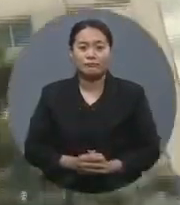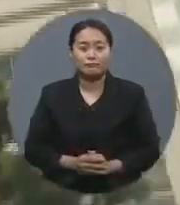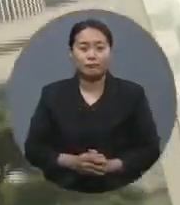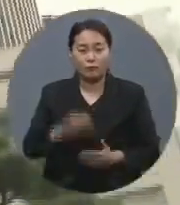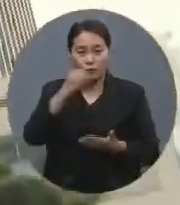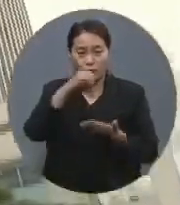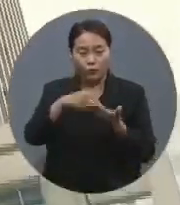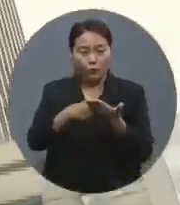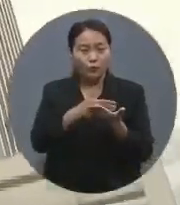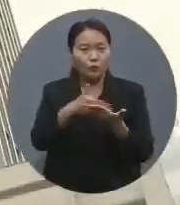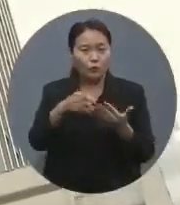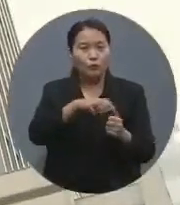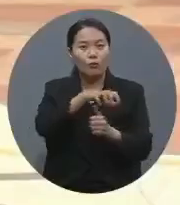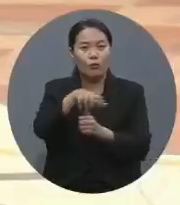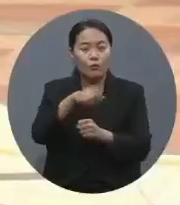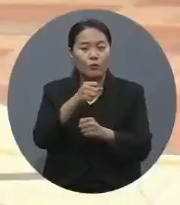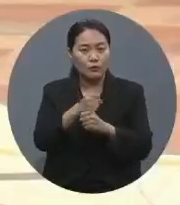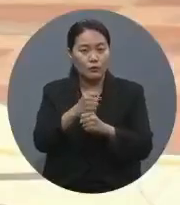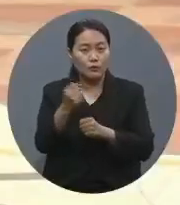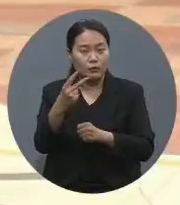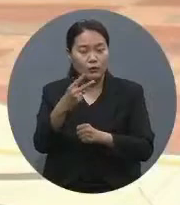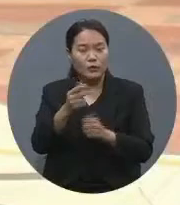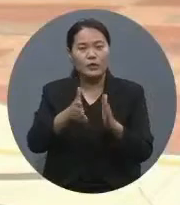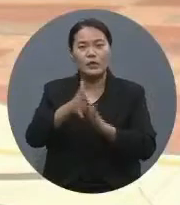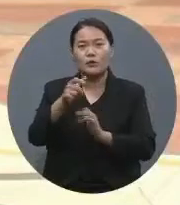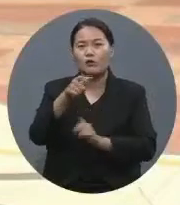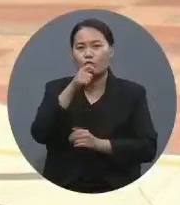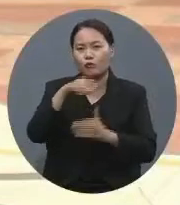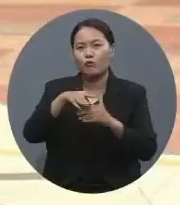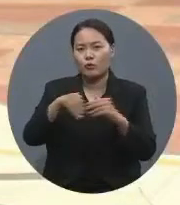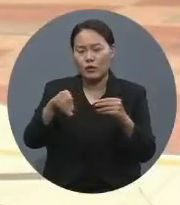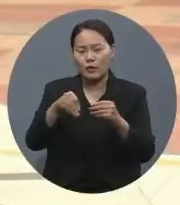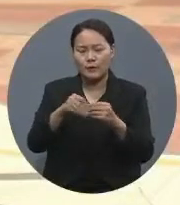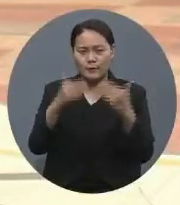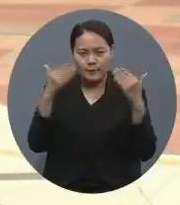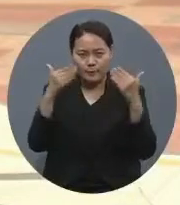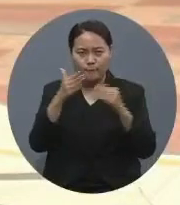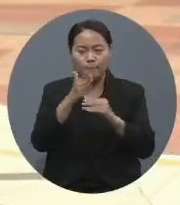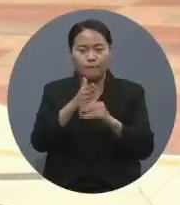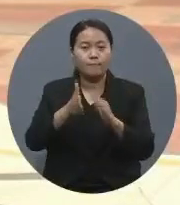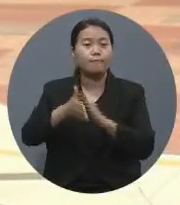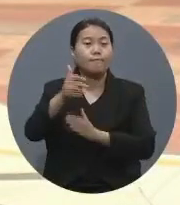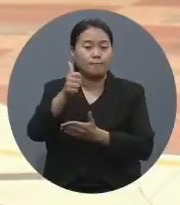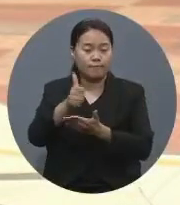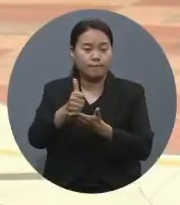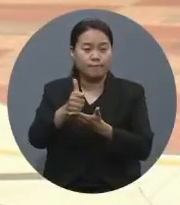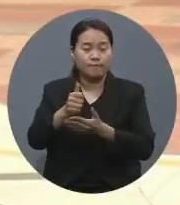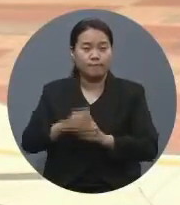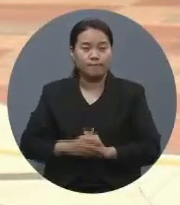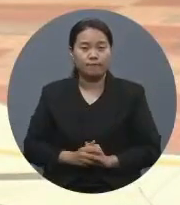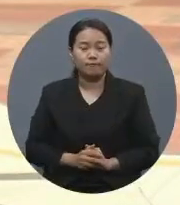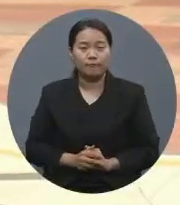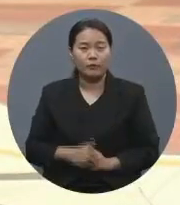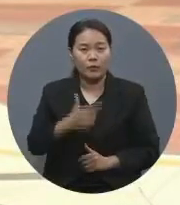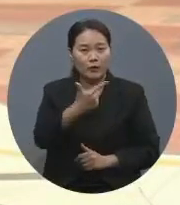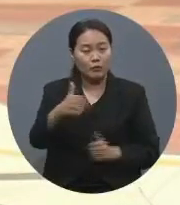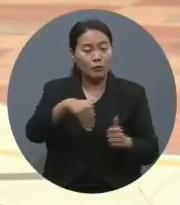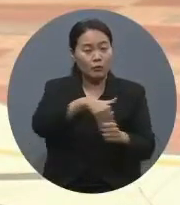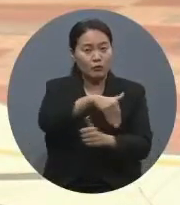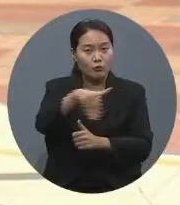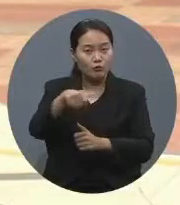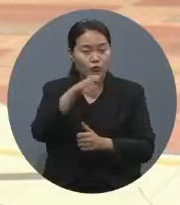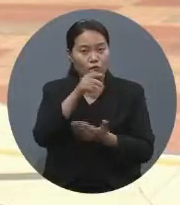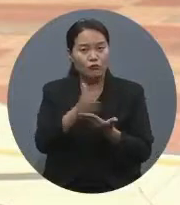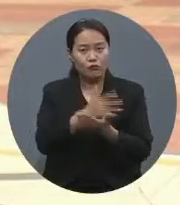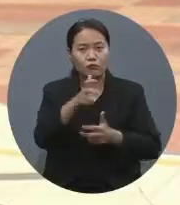반구대 암각화 생태 복원과 함께 시민들의 식수 문제 해결에도 무게를 두고 있는 민선 8기 울산시가 낙동강 유역